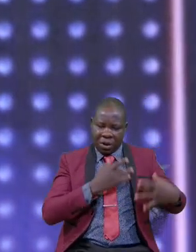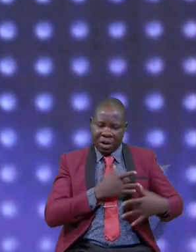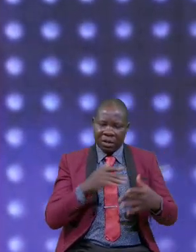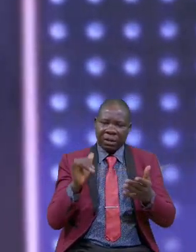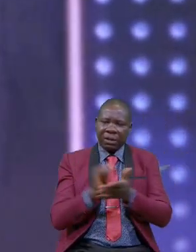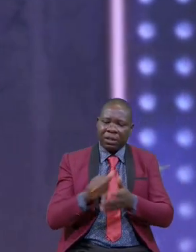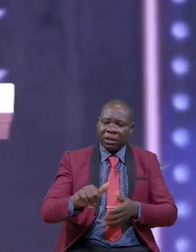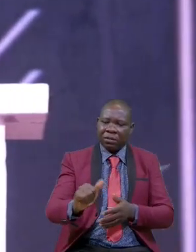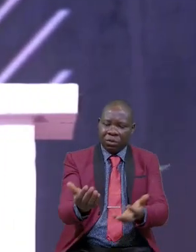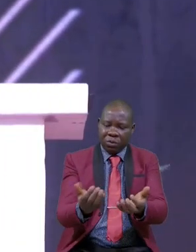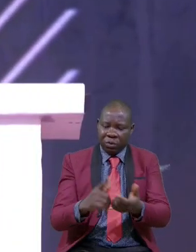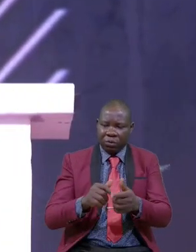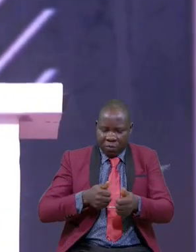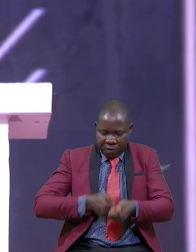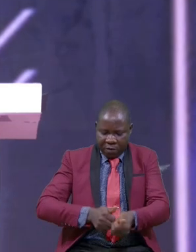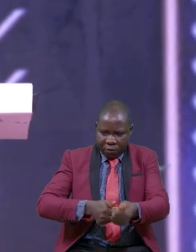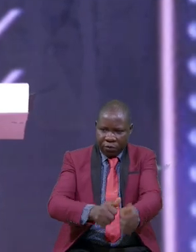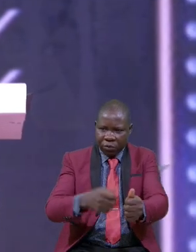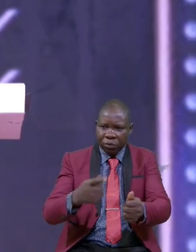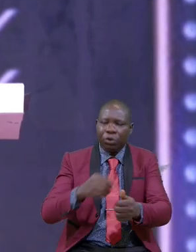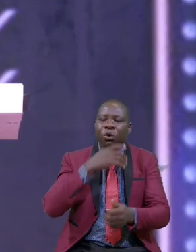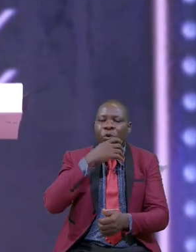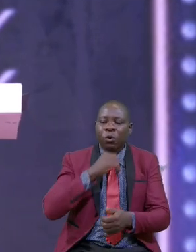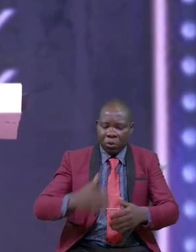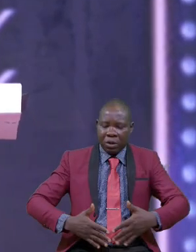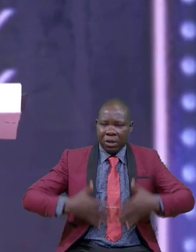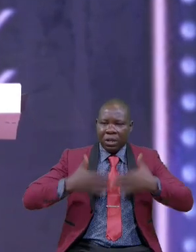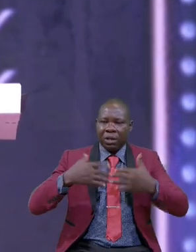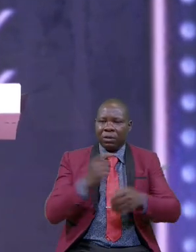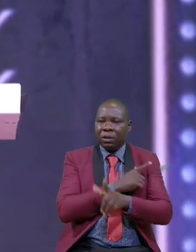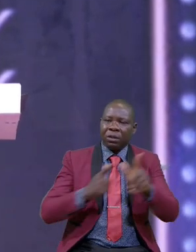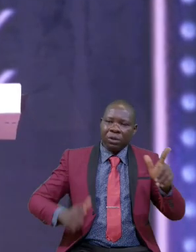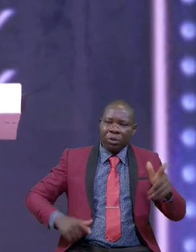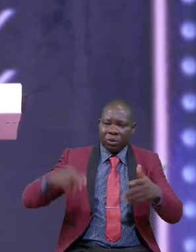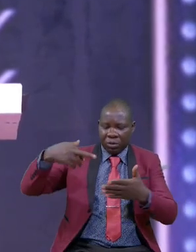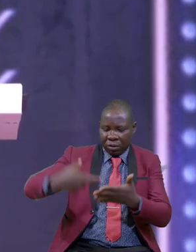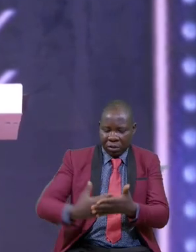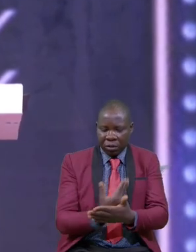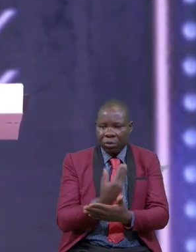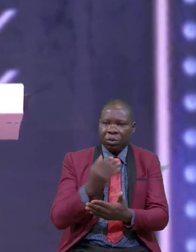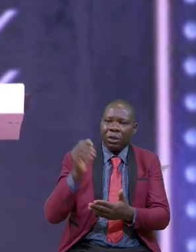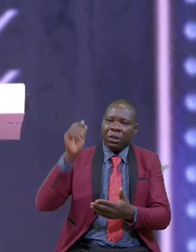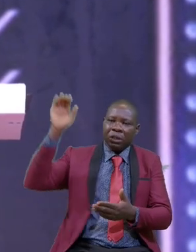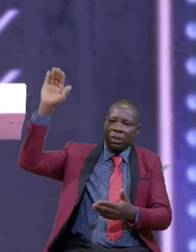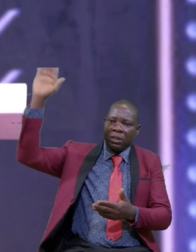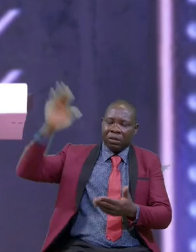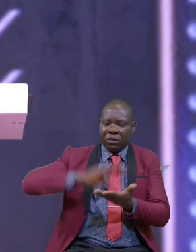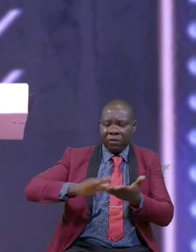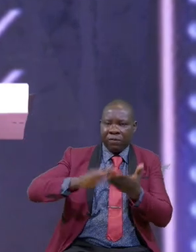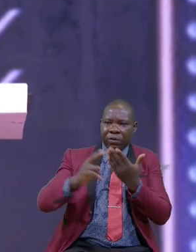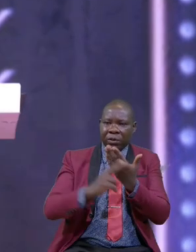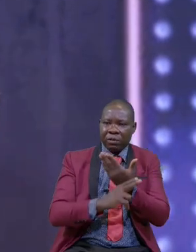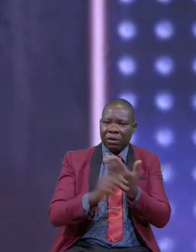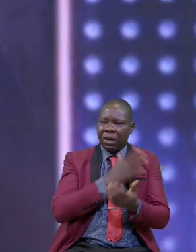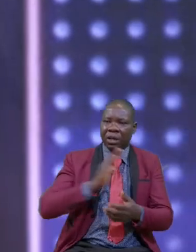toujours life. Poursuivre l'ancienne vie. The Lord le Seigneur renew his forgiveness son pardon, and our forgiveness et notre to pardon other envers les